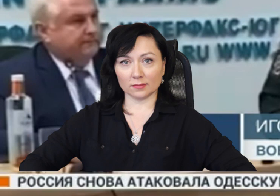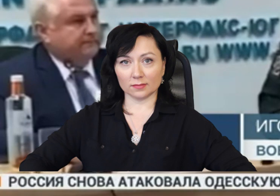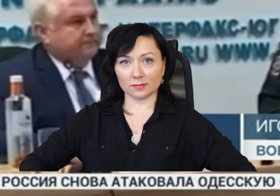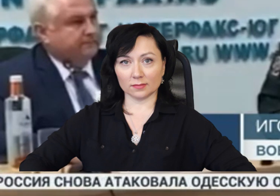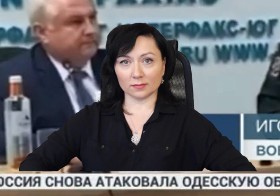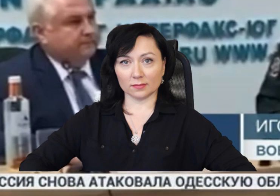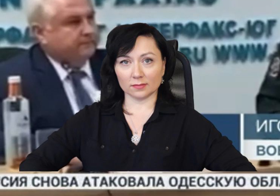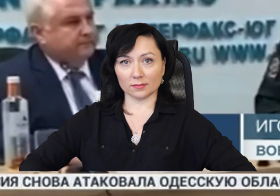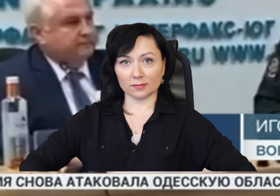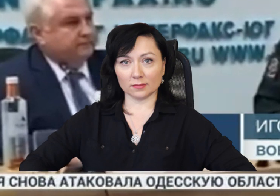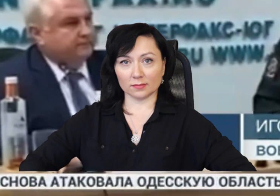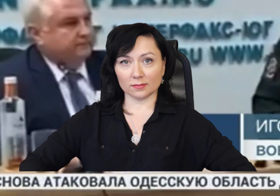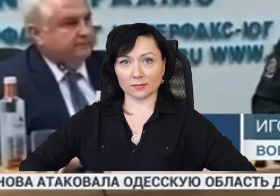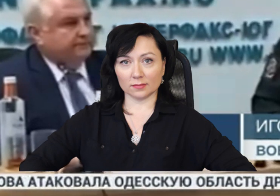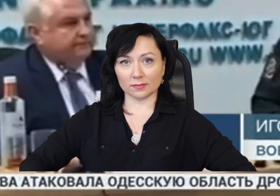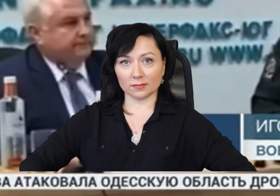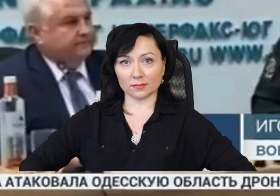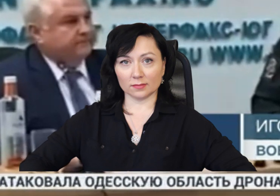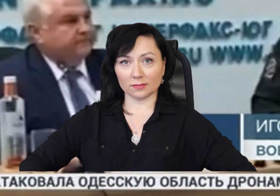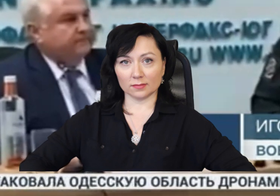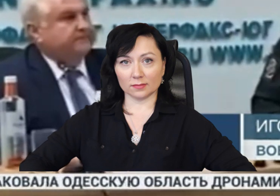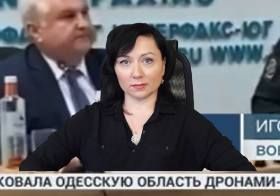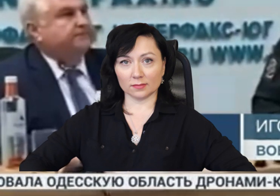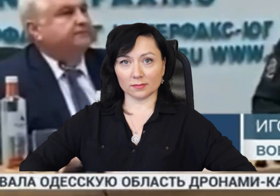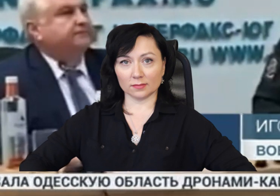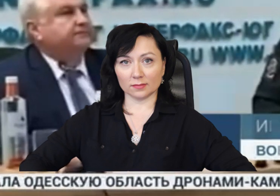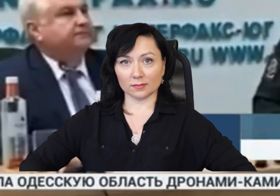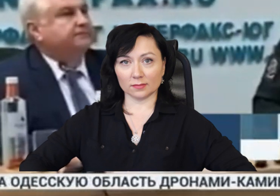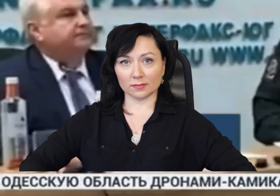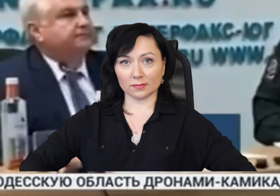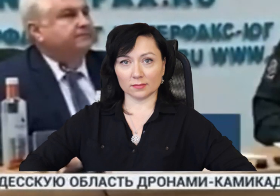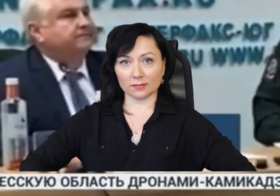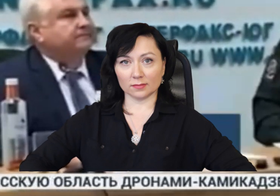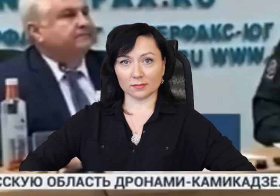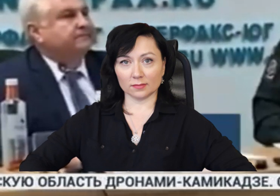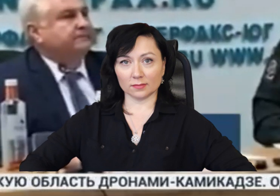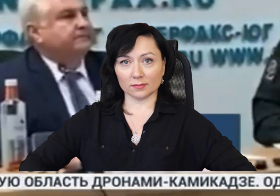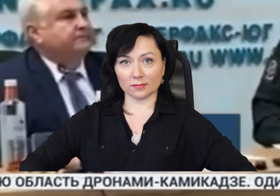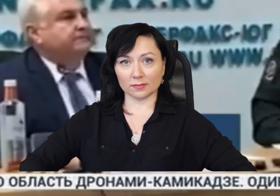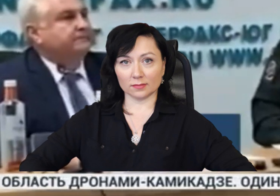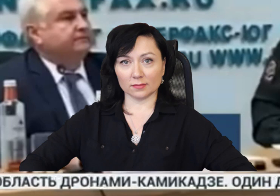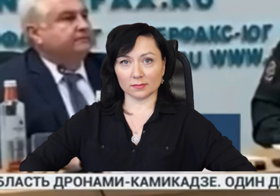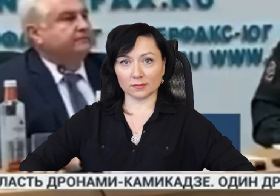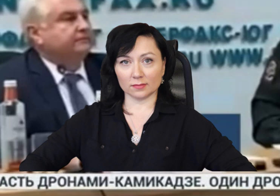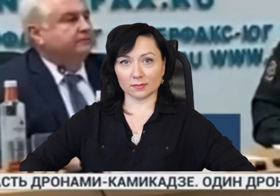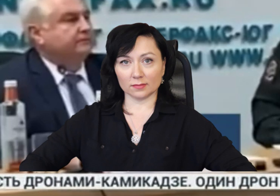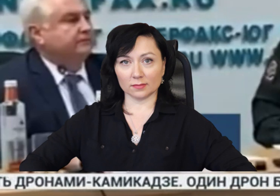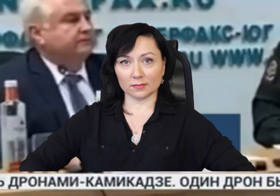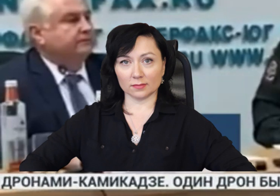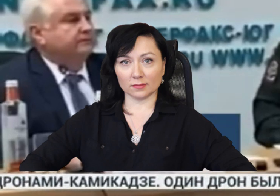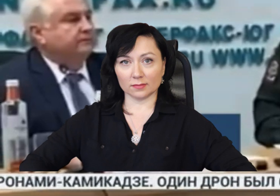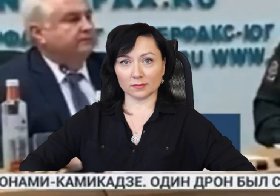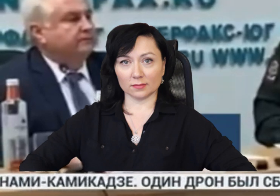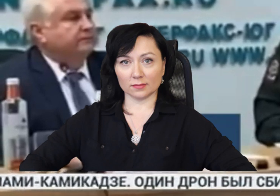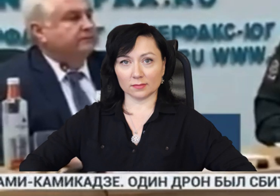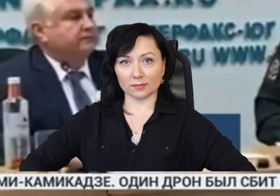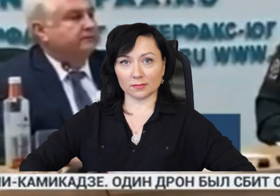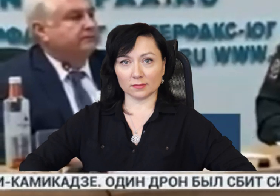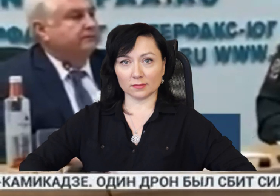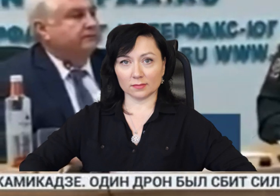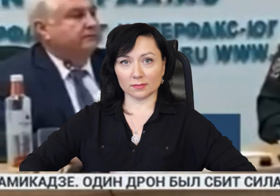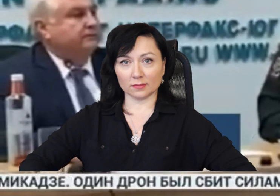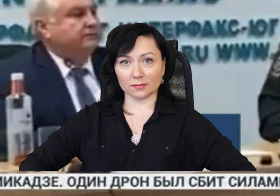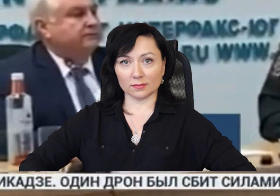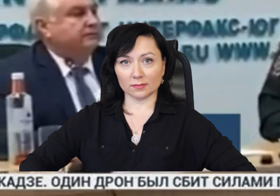разных туроператоров со стороны наших менеджеров информации о несостоявшейся изомобилизации поездки кого-либо